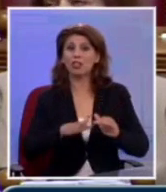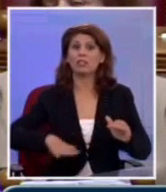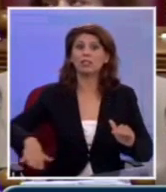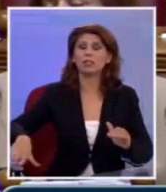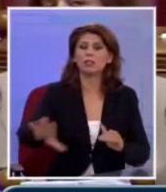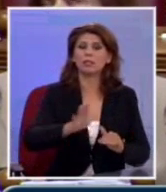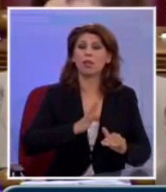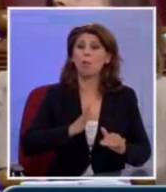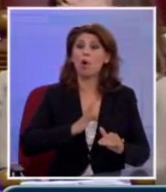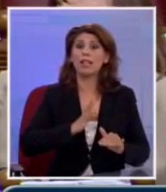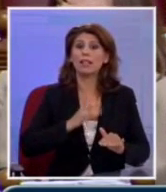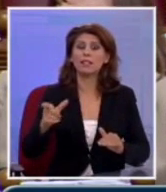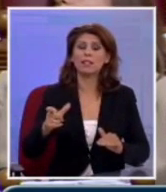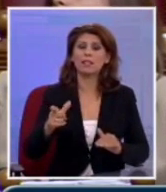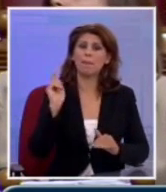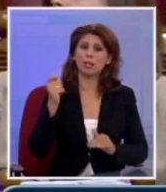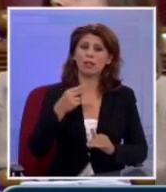για πολιτικά ζητήματα που τον αφορούν.